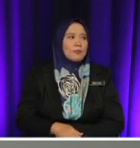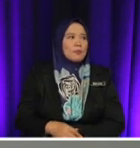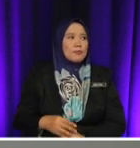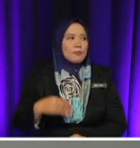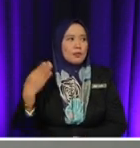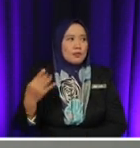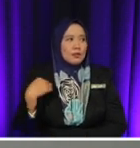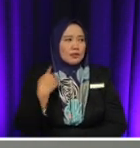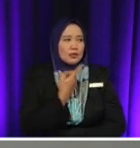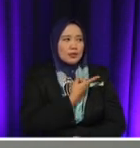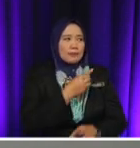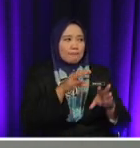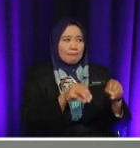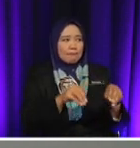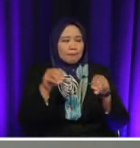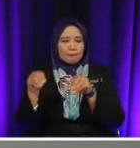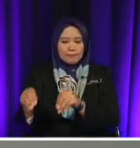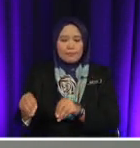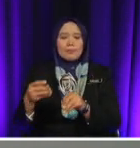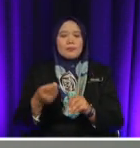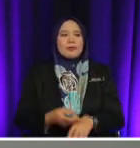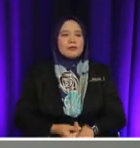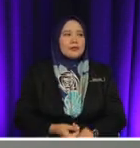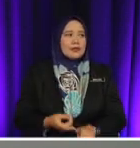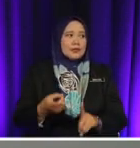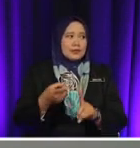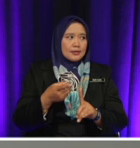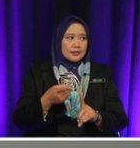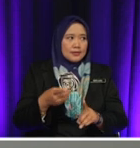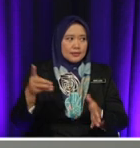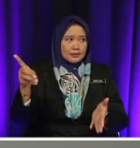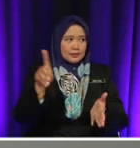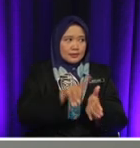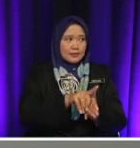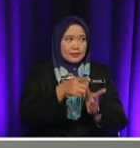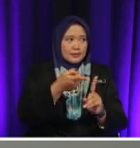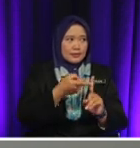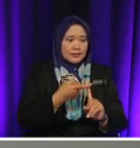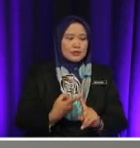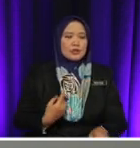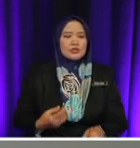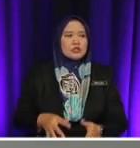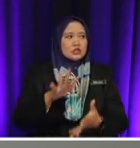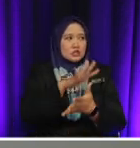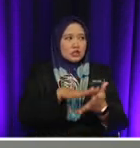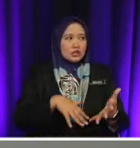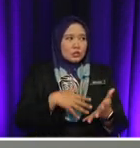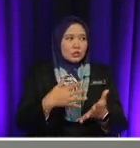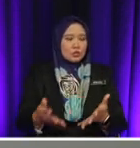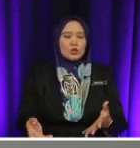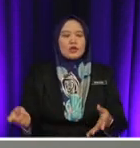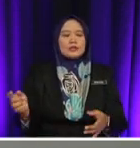daripada jad kepada graf untuk membuat lakaran Oke apabila kita nak sambung graf